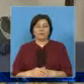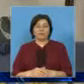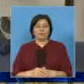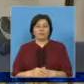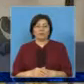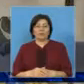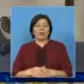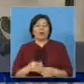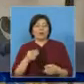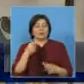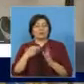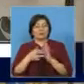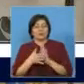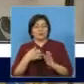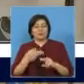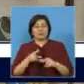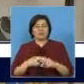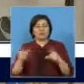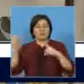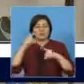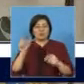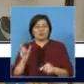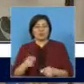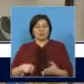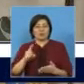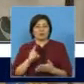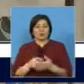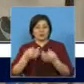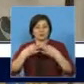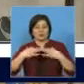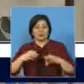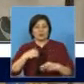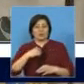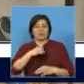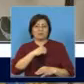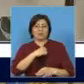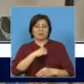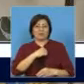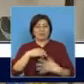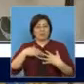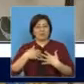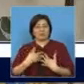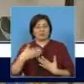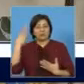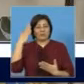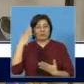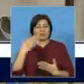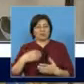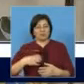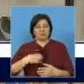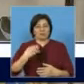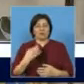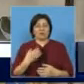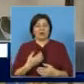Смысл этого спектакля о том, чтобы человек, наверное, должен освободиться от своих каких-то негативных мыслей или хотя бы, скажем, от страха,